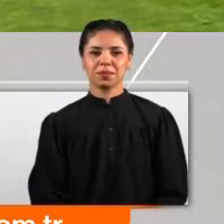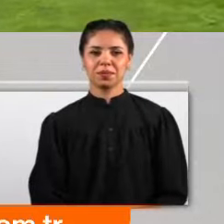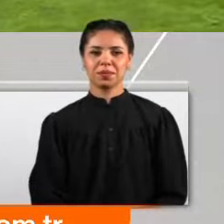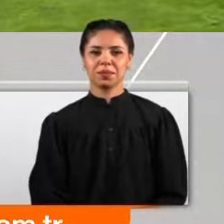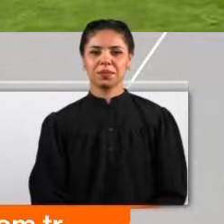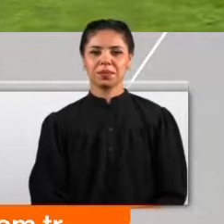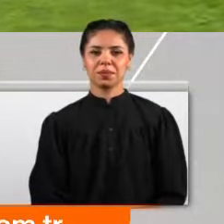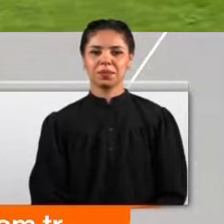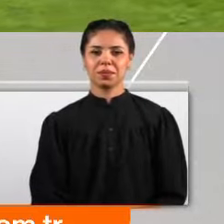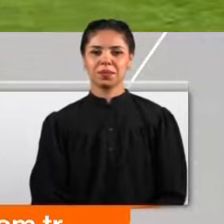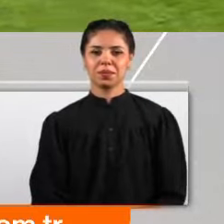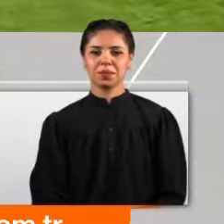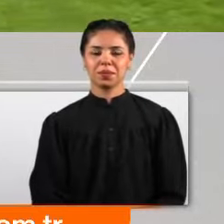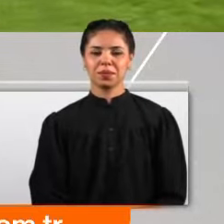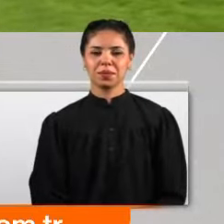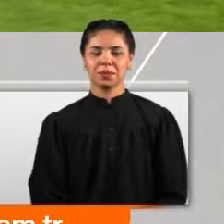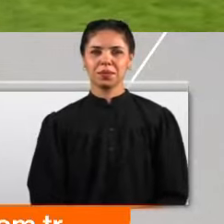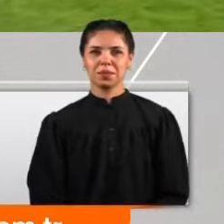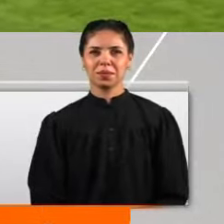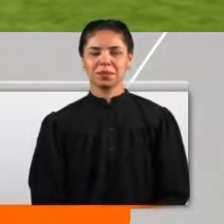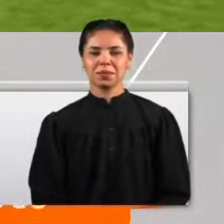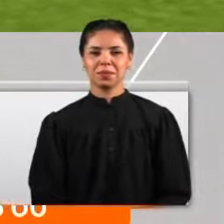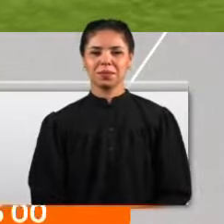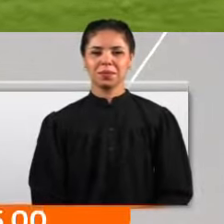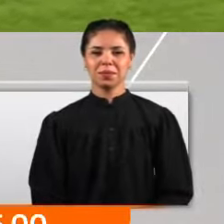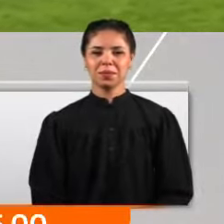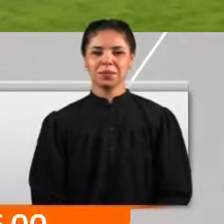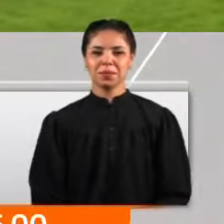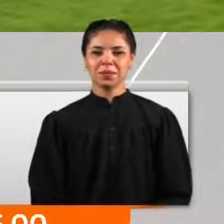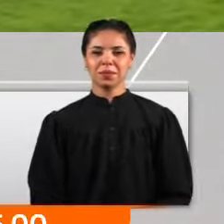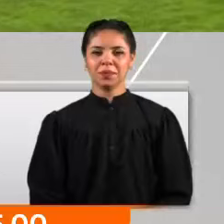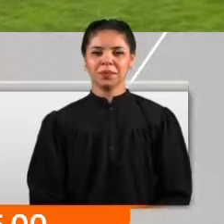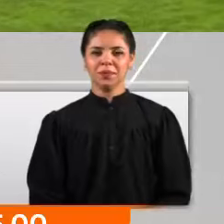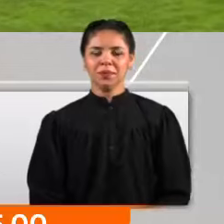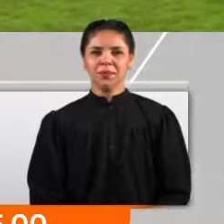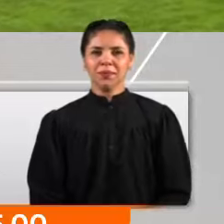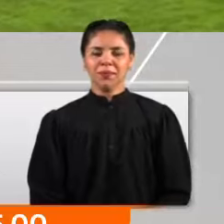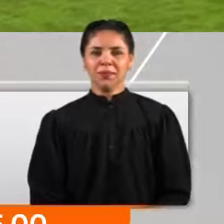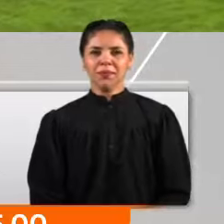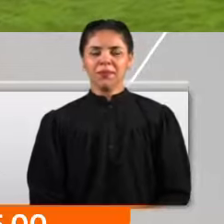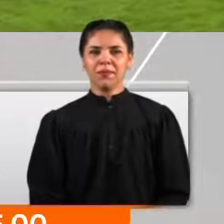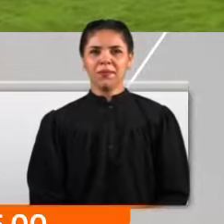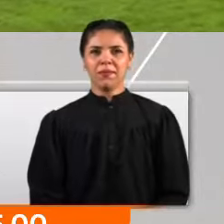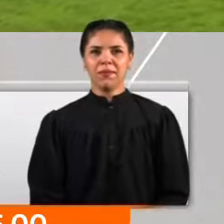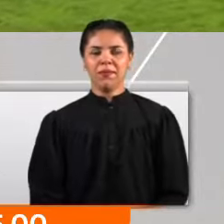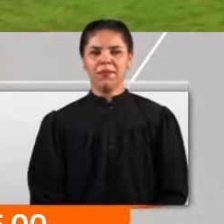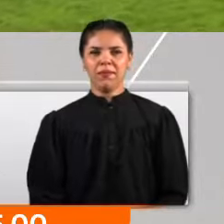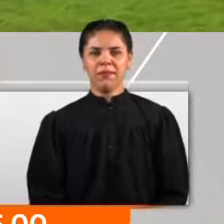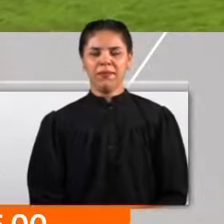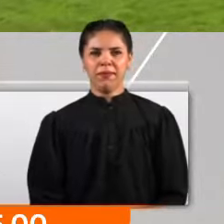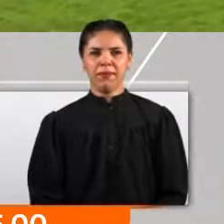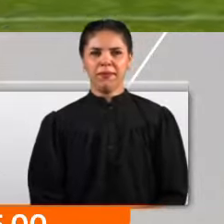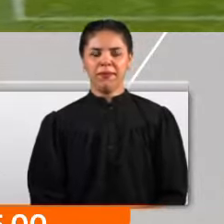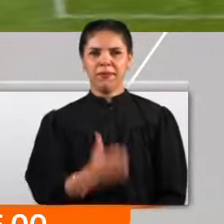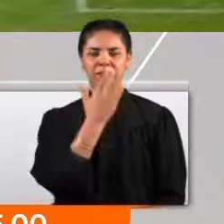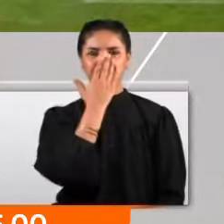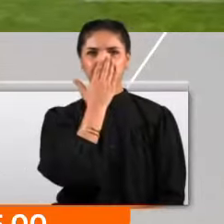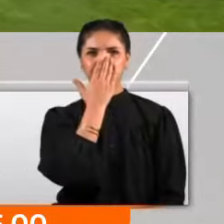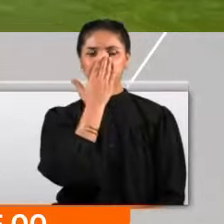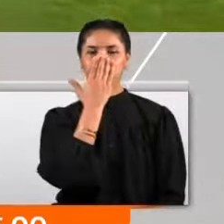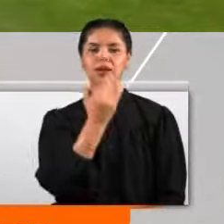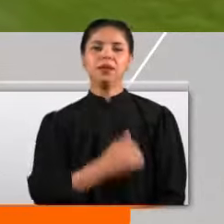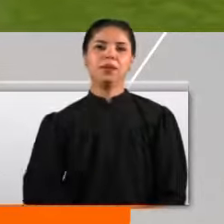Maçlarımızı canlı yayınlayacağız. Merak etmesinler, Türk milli takımı burada yalnız değil. Binlerce, milyonlarca Türk olarak milli takımımız